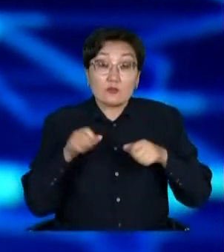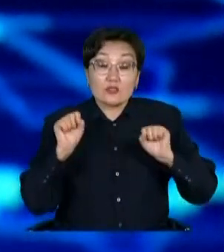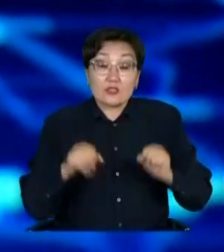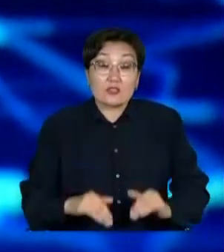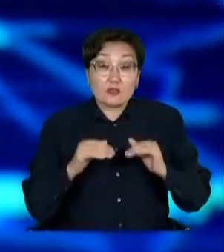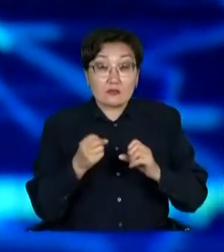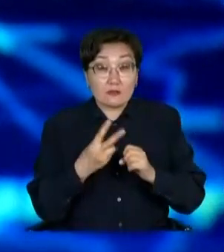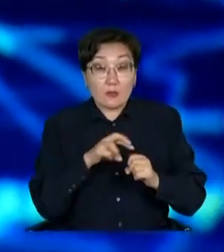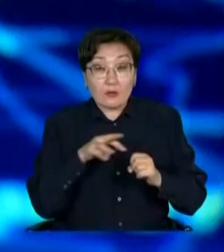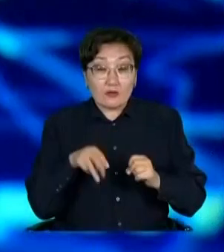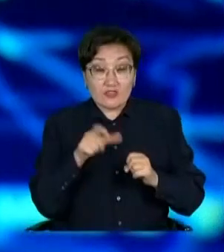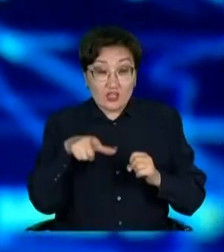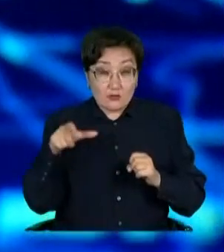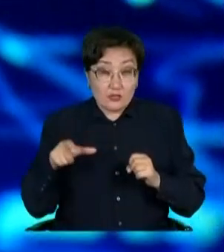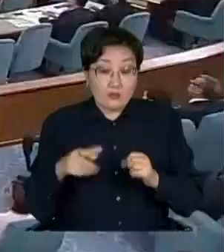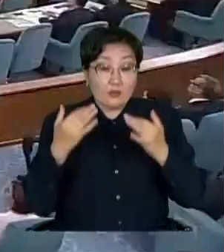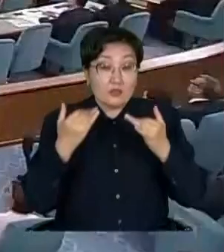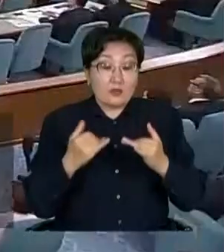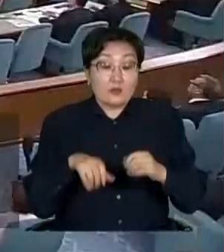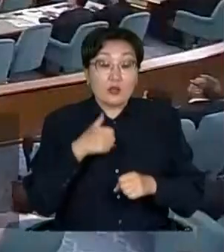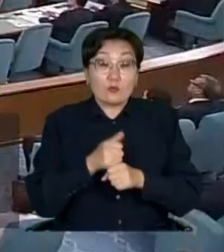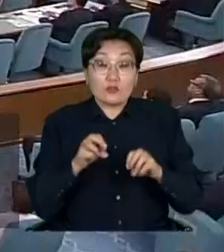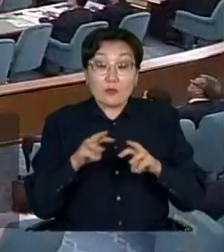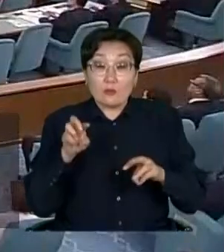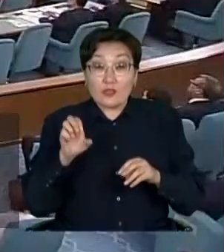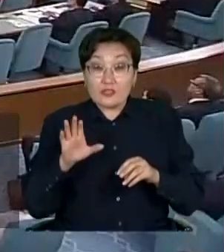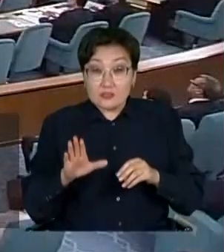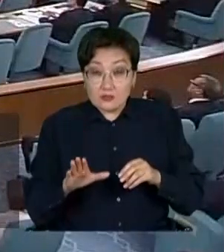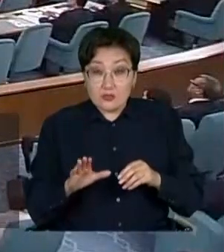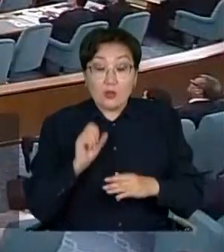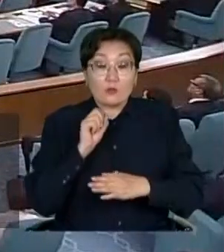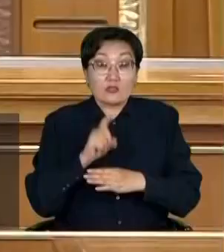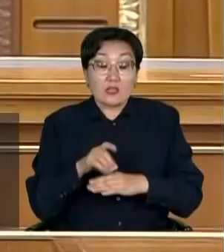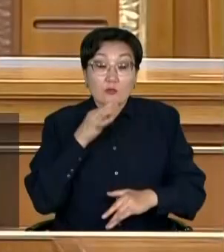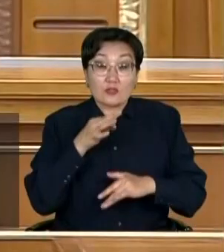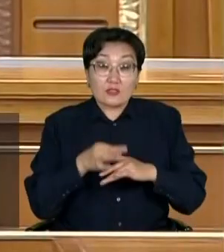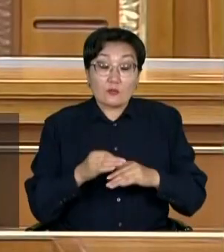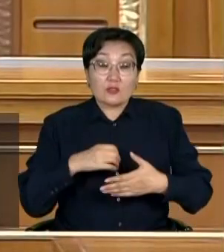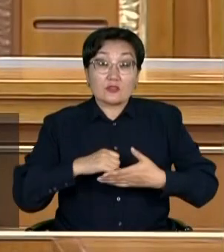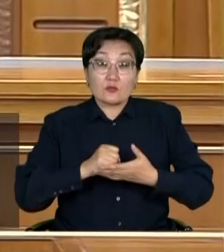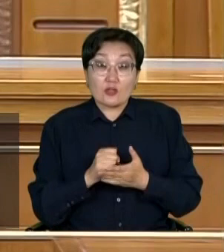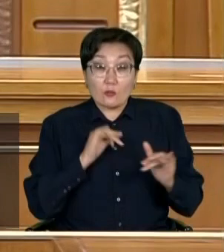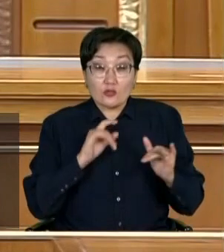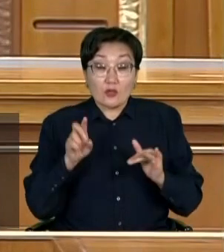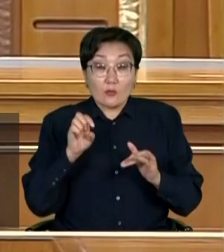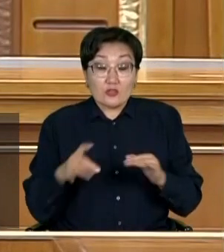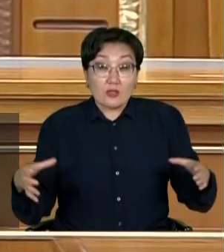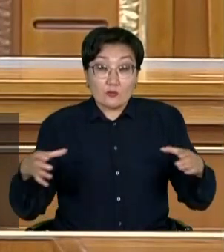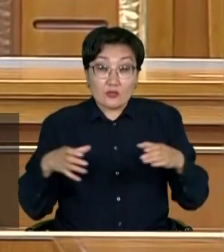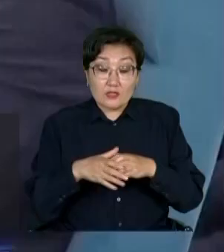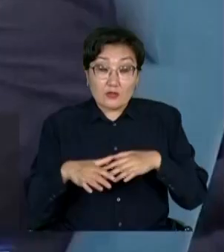свыше 12 миллионов казахстанцев. Сегодня премьер-министр Олжас Бектенов поручил ответственным принять меры для того, чтобы